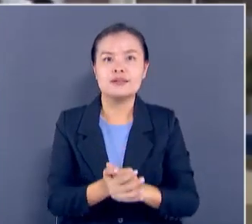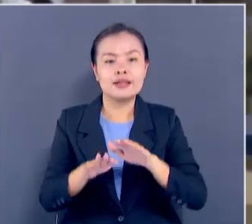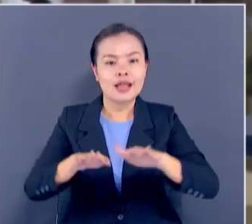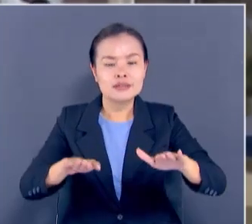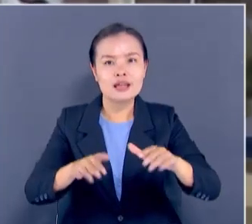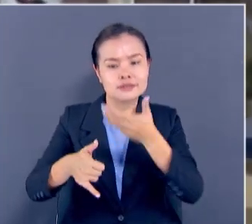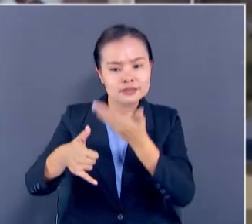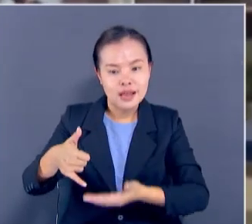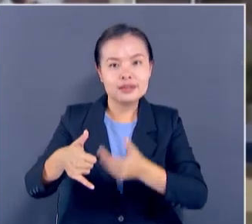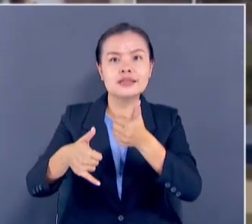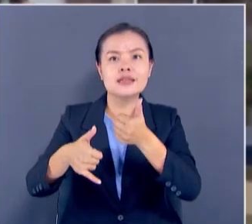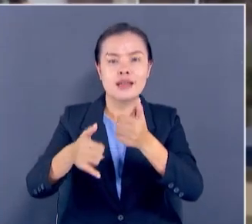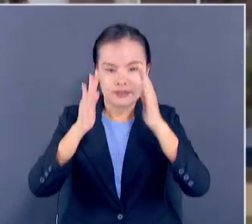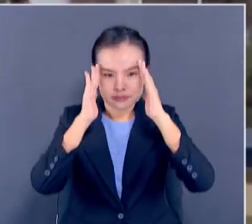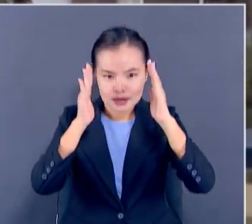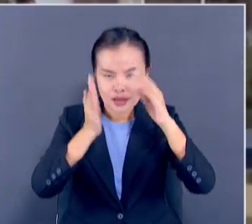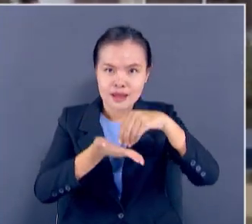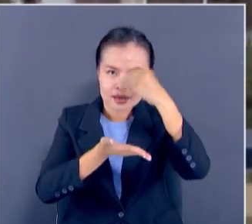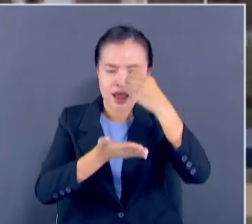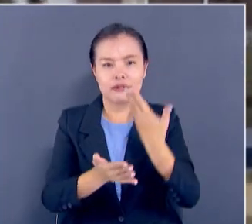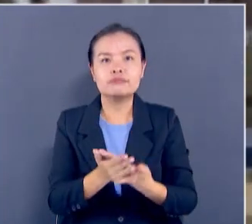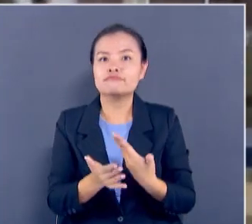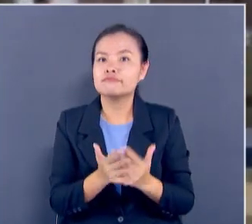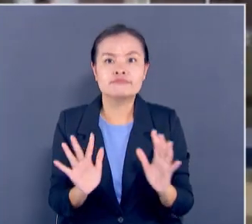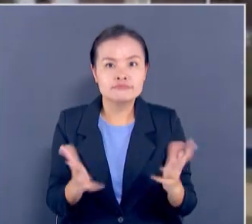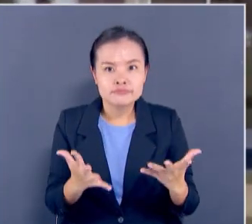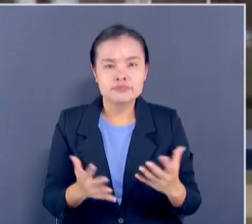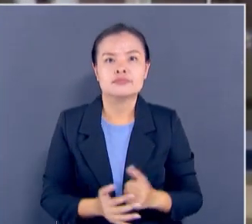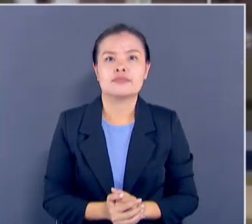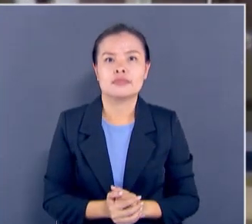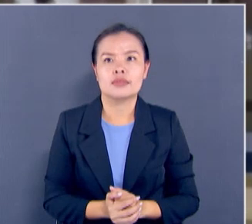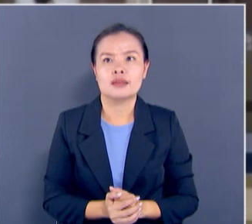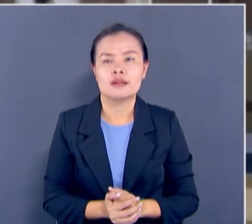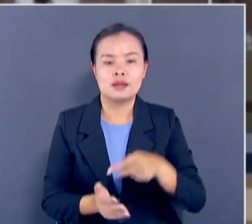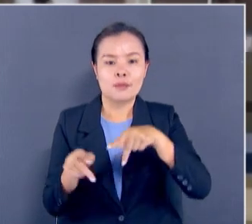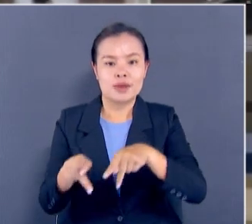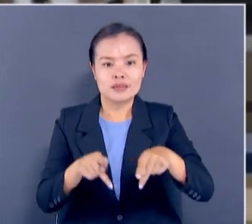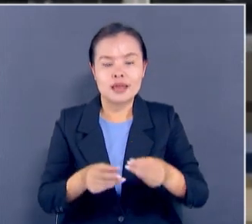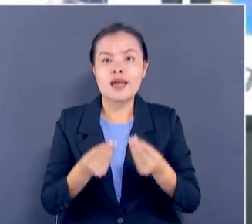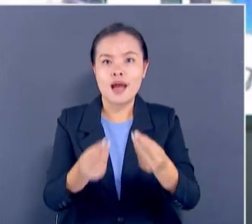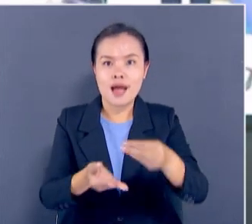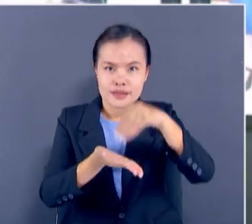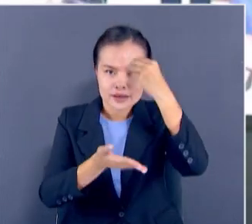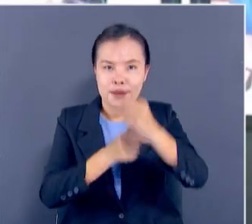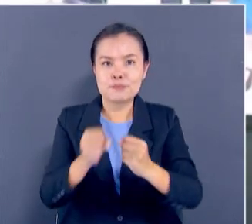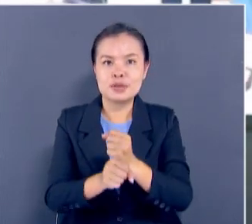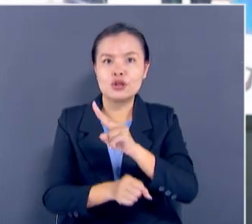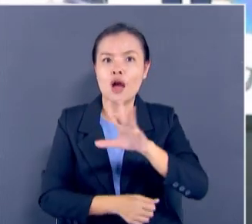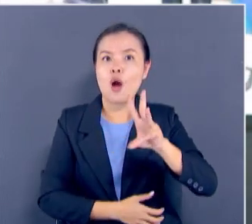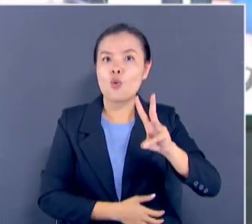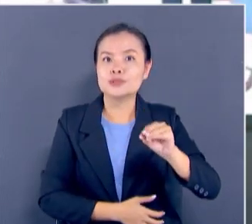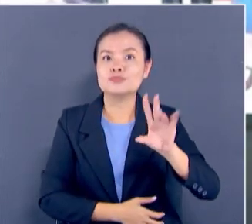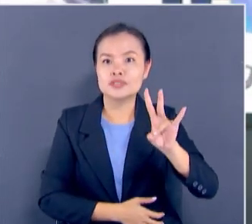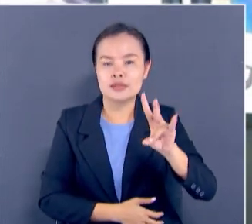ที่มีความประพฤติดีมีความตั้งใจเรียนแต่ขาดแคลนทุนทรัพย์สำหรับงานพิธีมอบทุนการศึกษาประจำปี